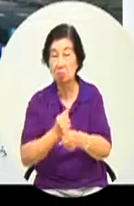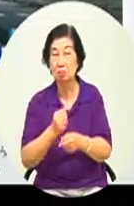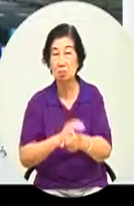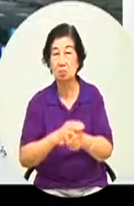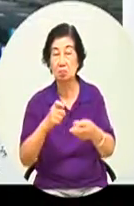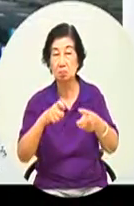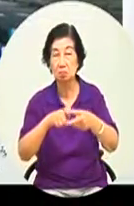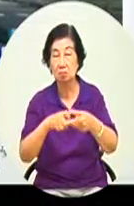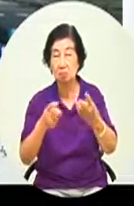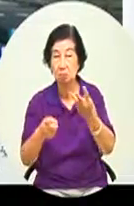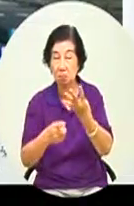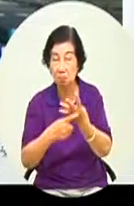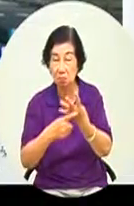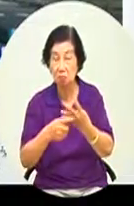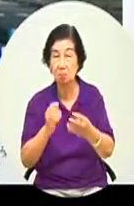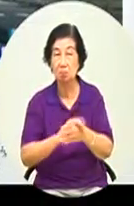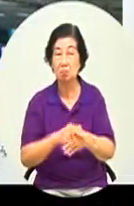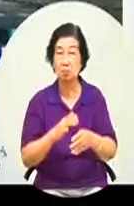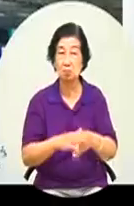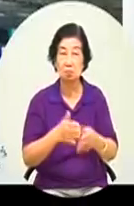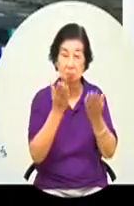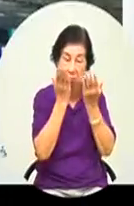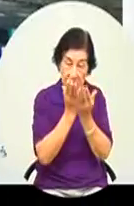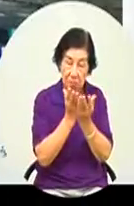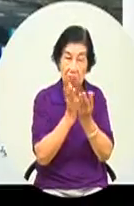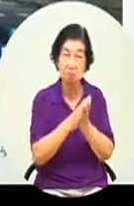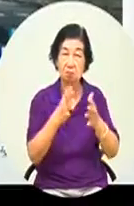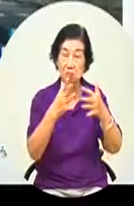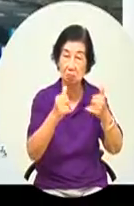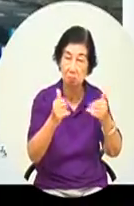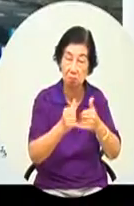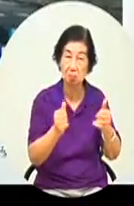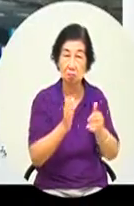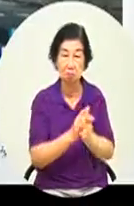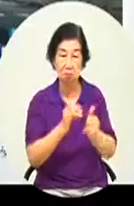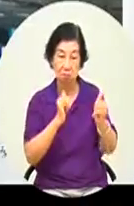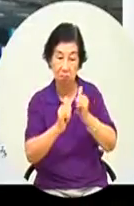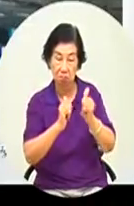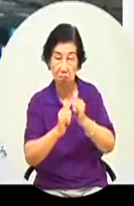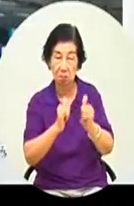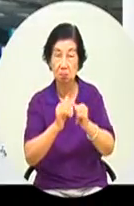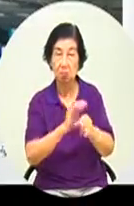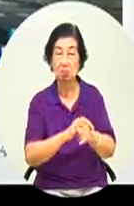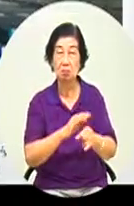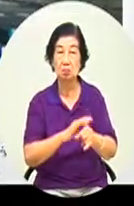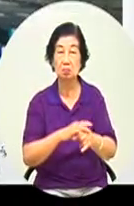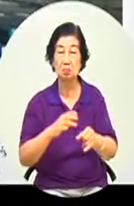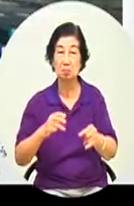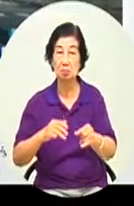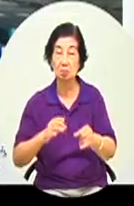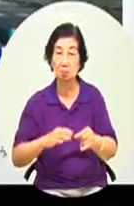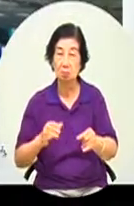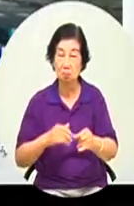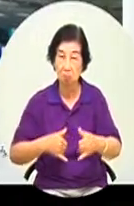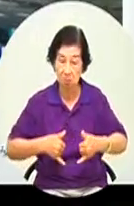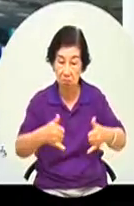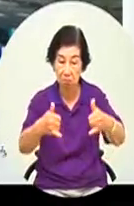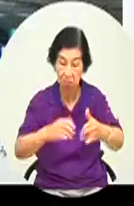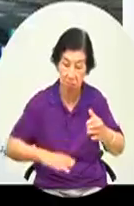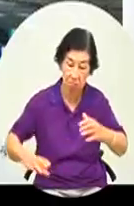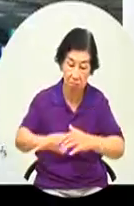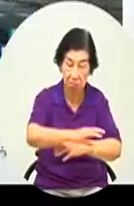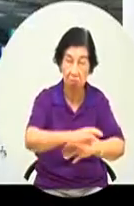班，或者是上下学，或者是民众的通行，他们大部分都是以 运输为主轴，伊毋是为着